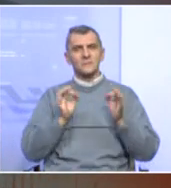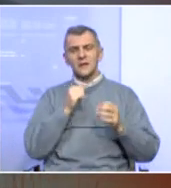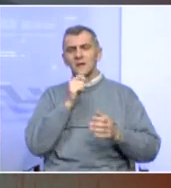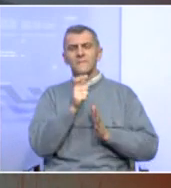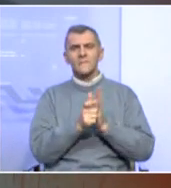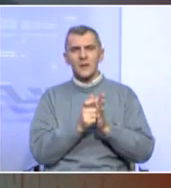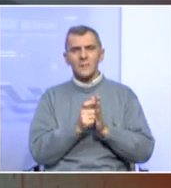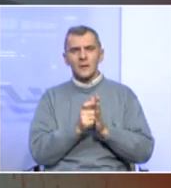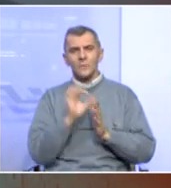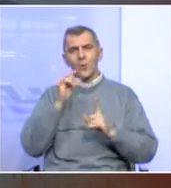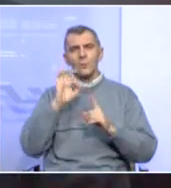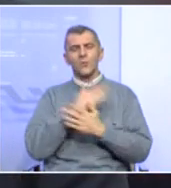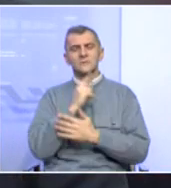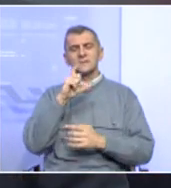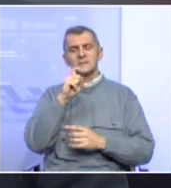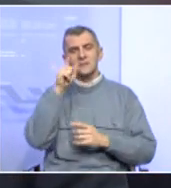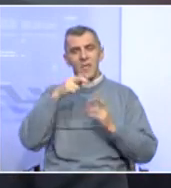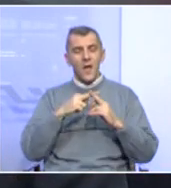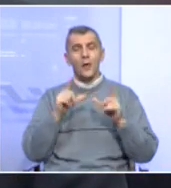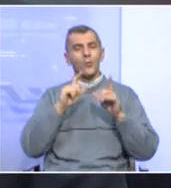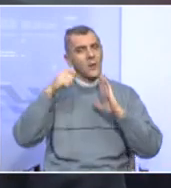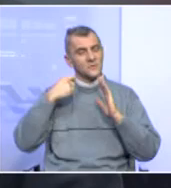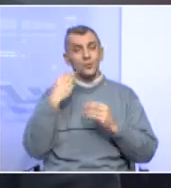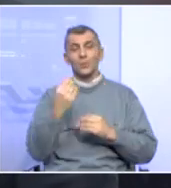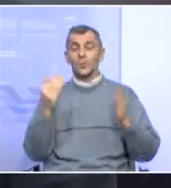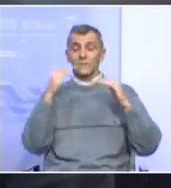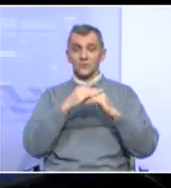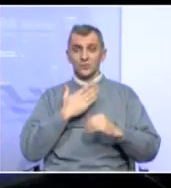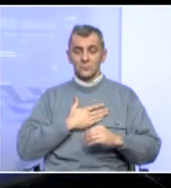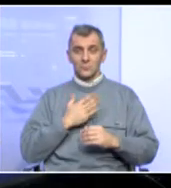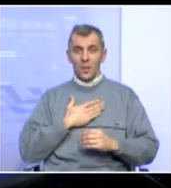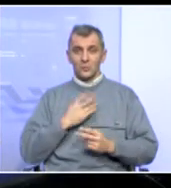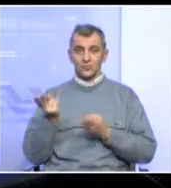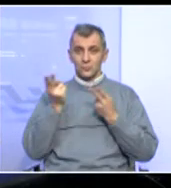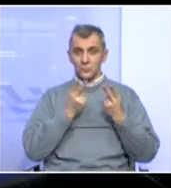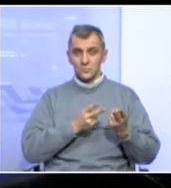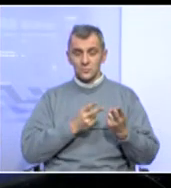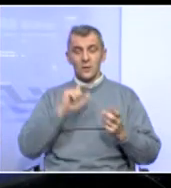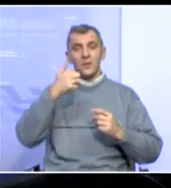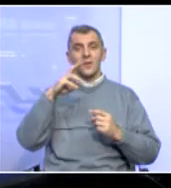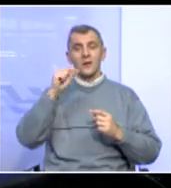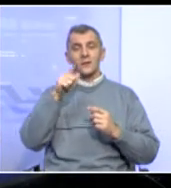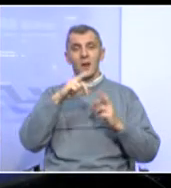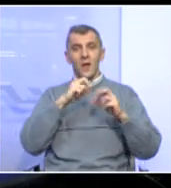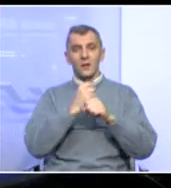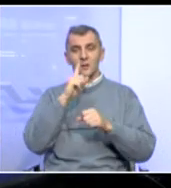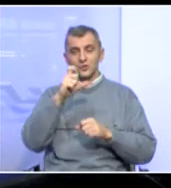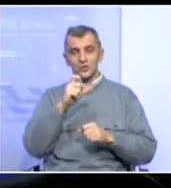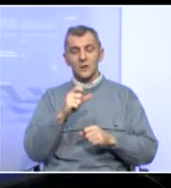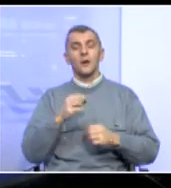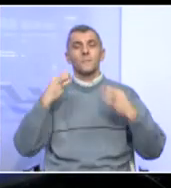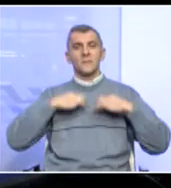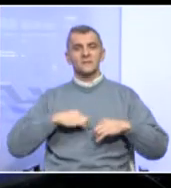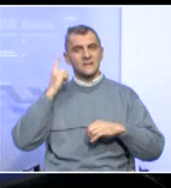za opoziciju u specijalu. Dobro veče želim našem gostu, gospodinu Ameru Jerlagiću, predsjedniku stranke za Bosnu i